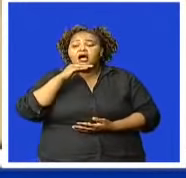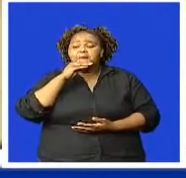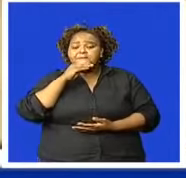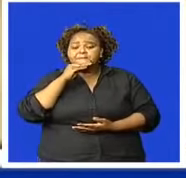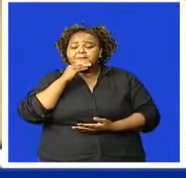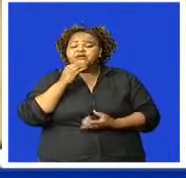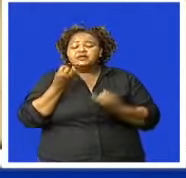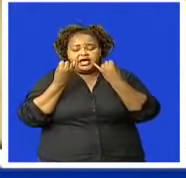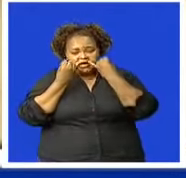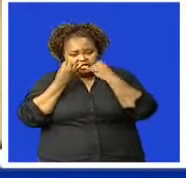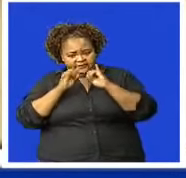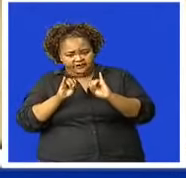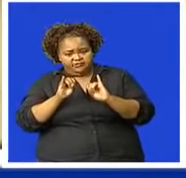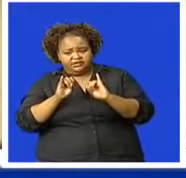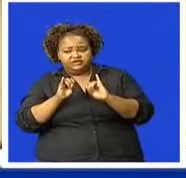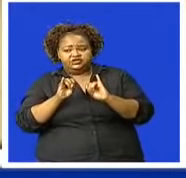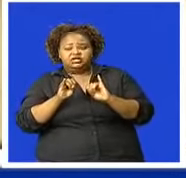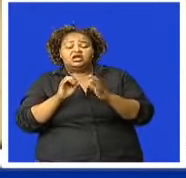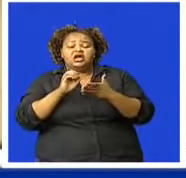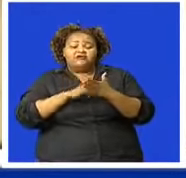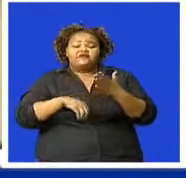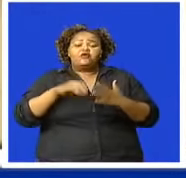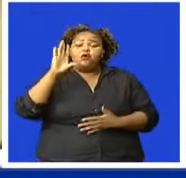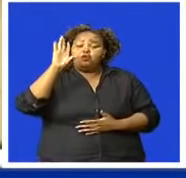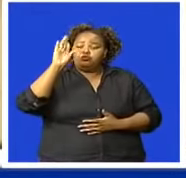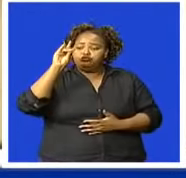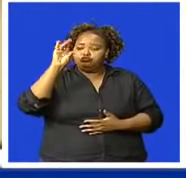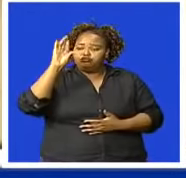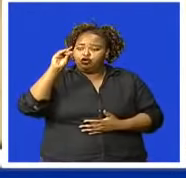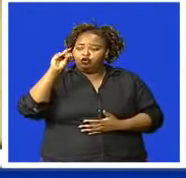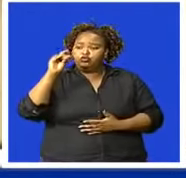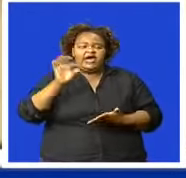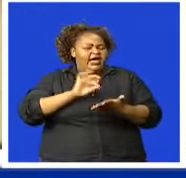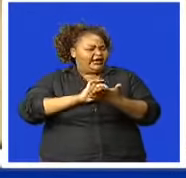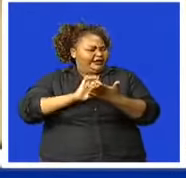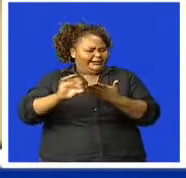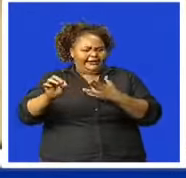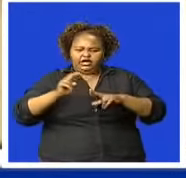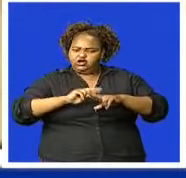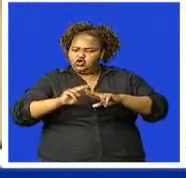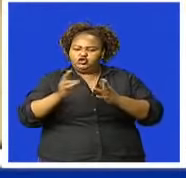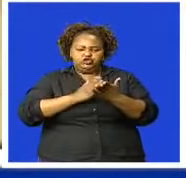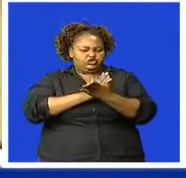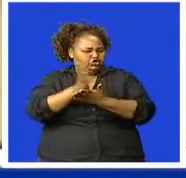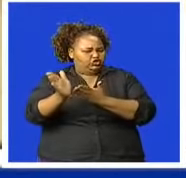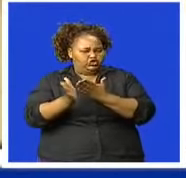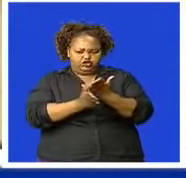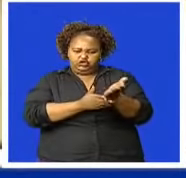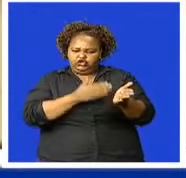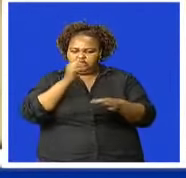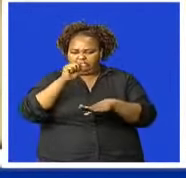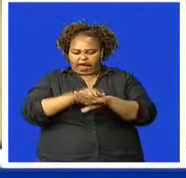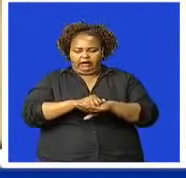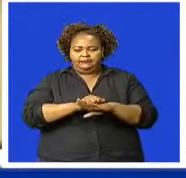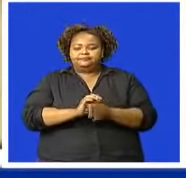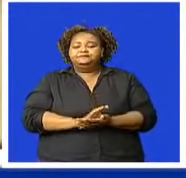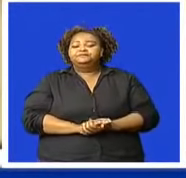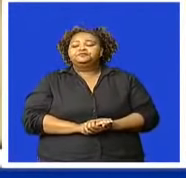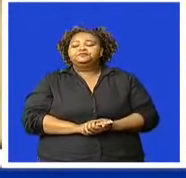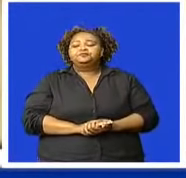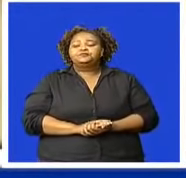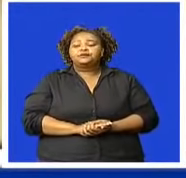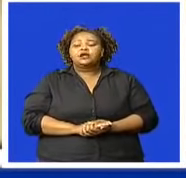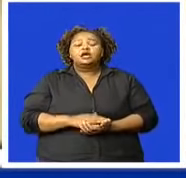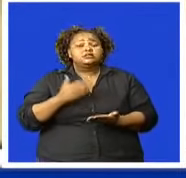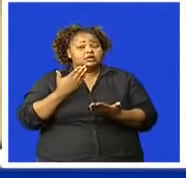information lesigcine siyithola kule tinja ingasabi pure njengoba bekufanele umuntu angachubeka nje sinxuse sive